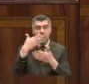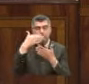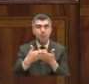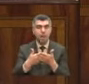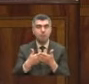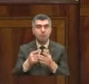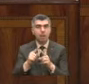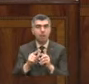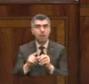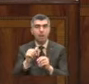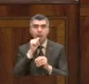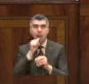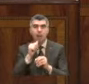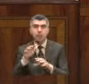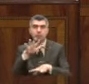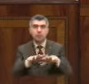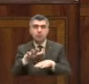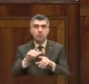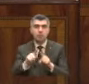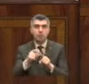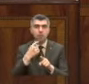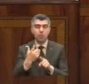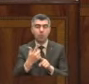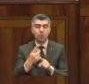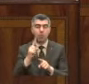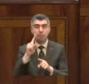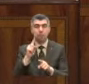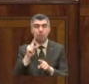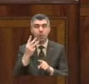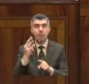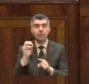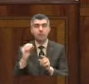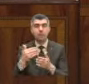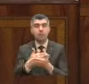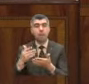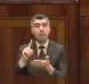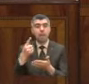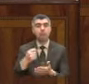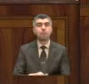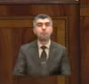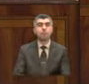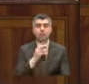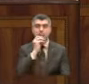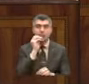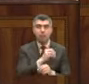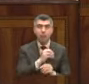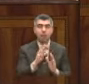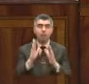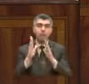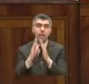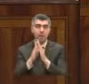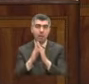غاية 2020 33 مليار ديال الدرهم، البرنامج الوطني ديال النفايات المنزلية